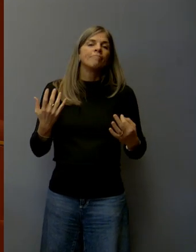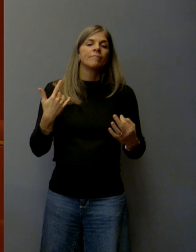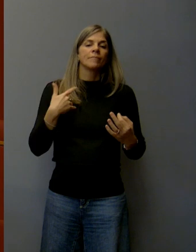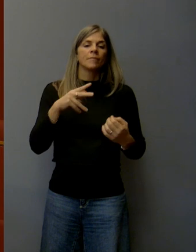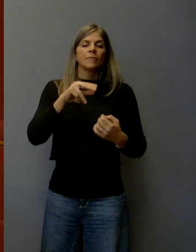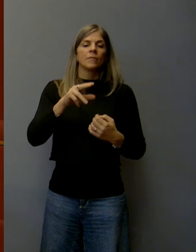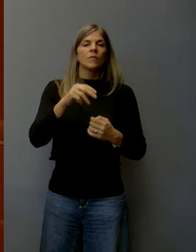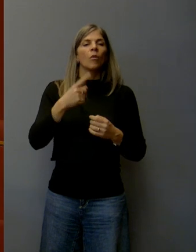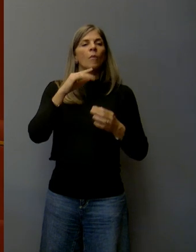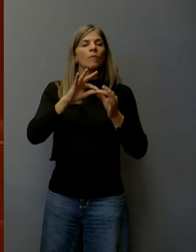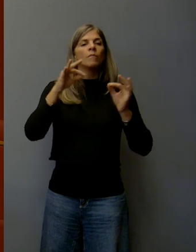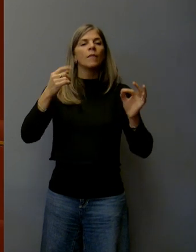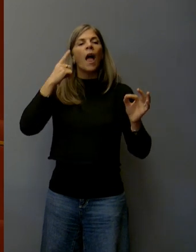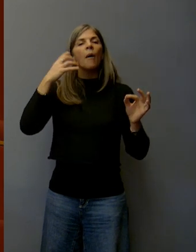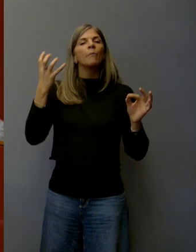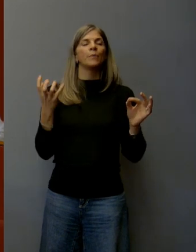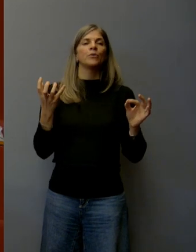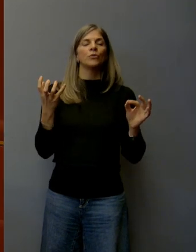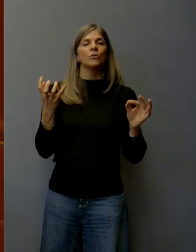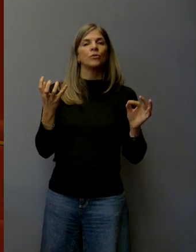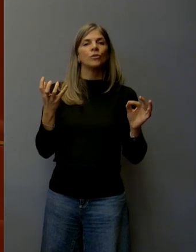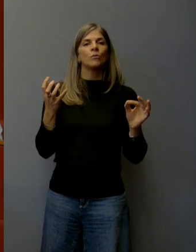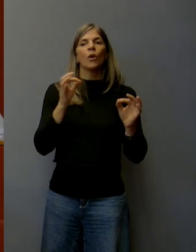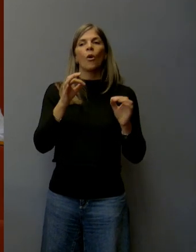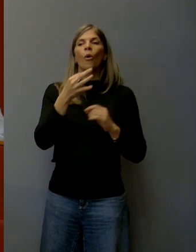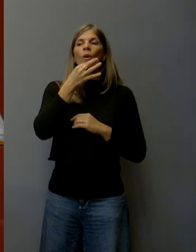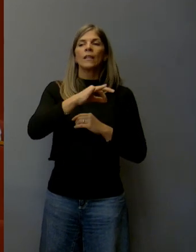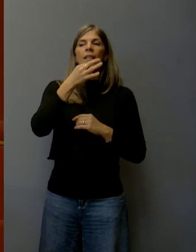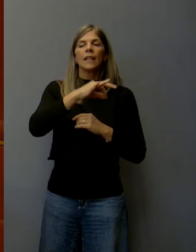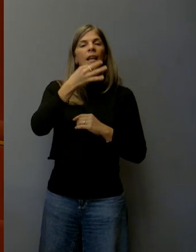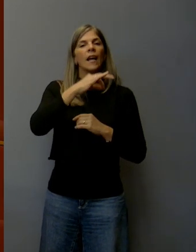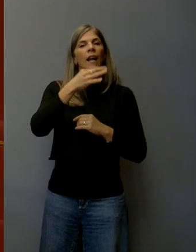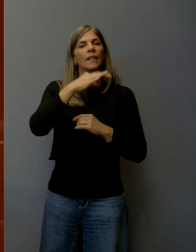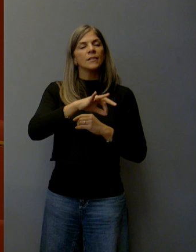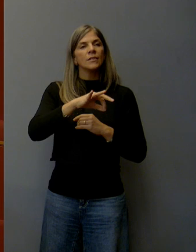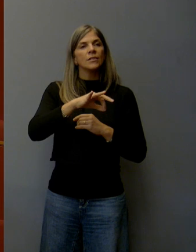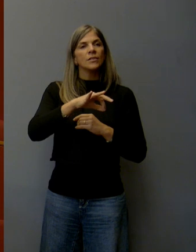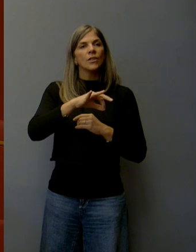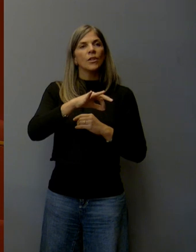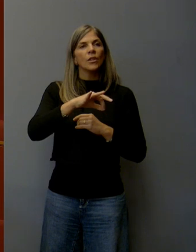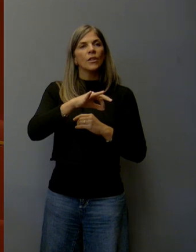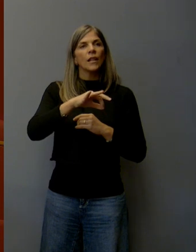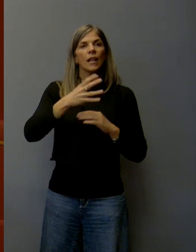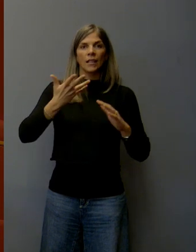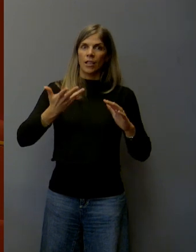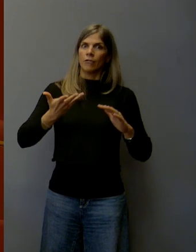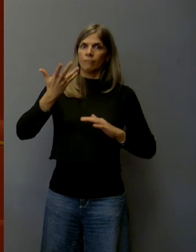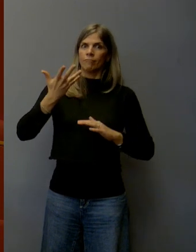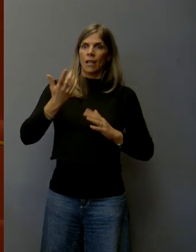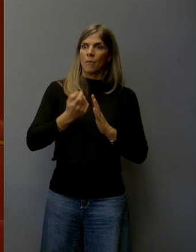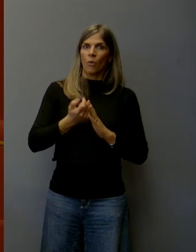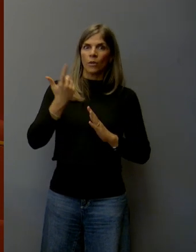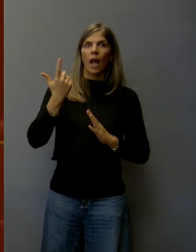affermazioni di principio e certificazioni di alto di alto spessore quando si tratta di grandi